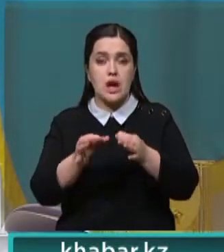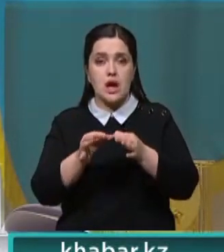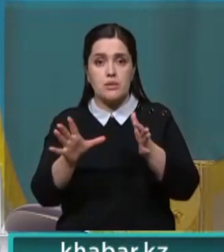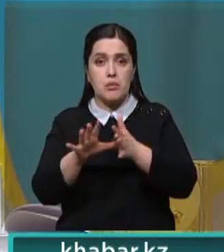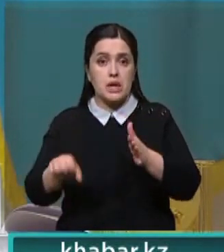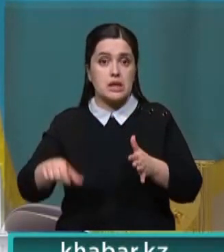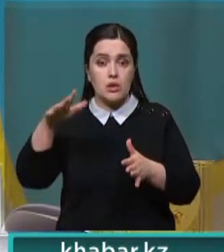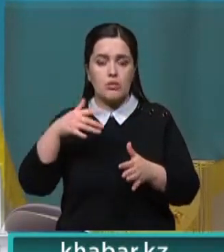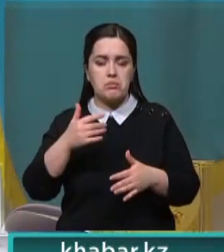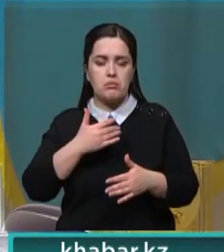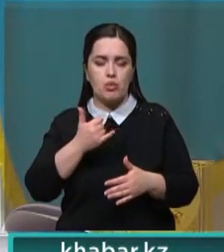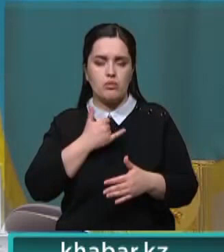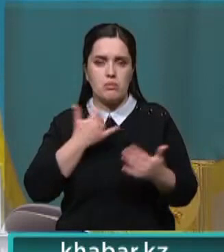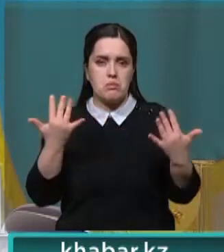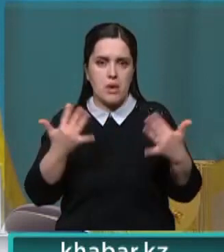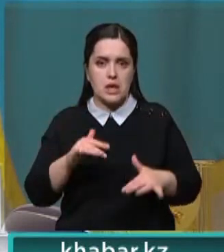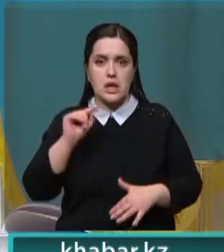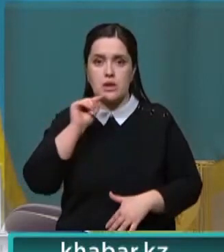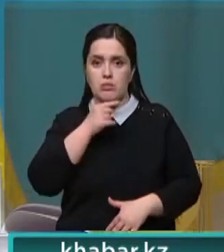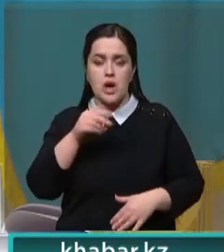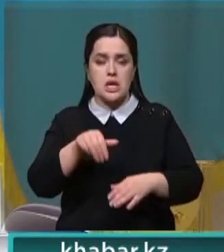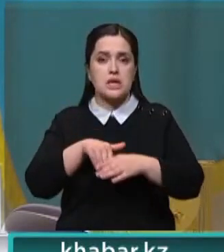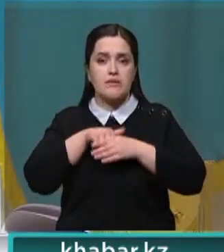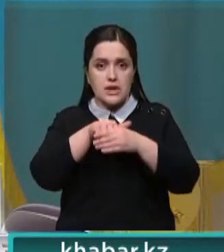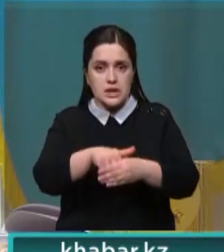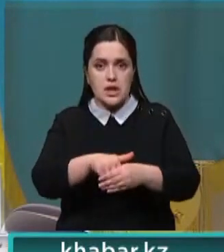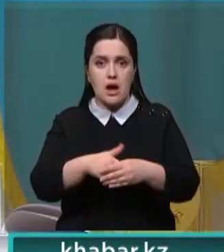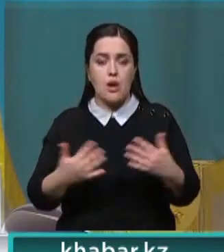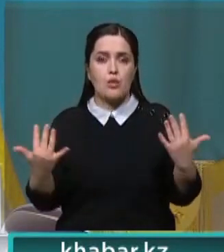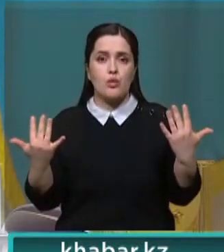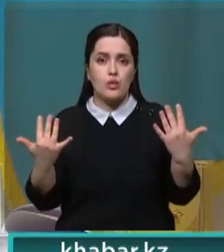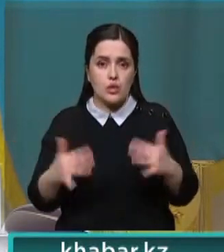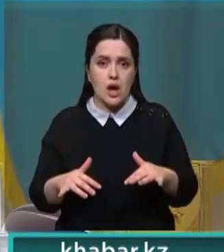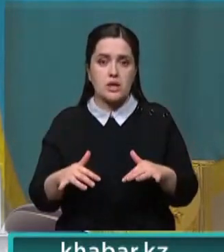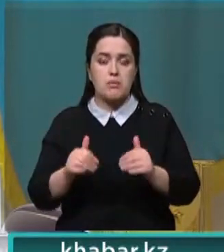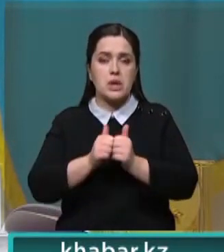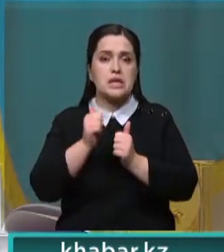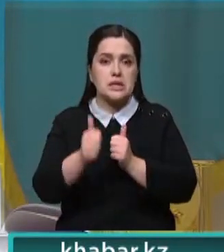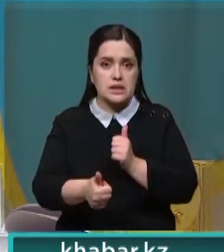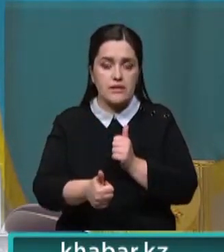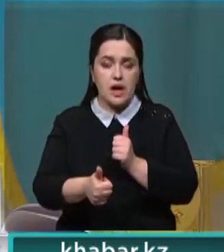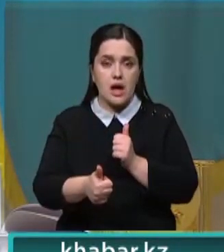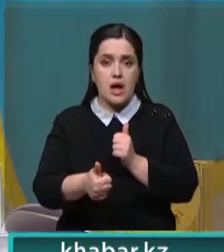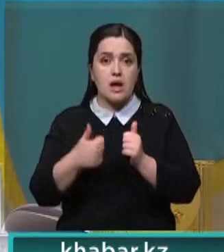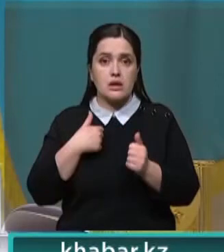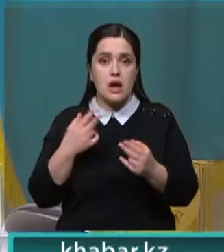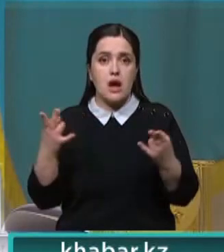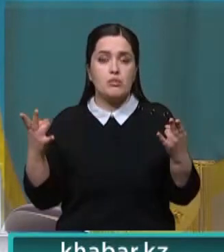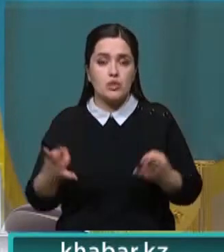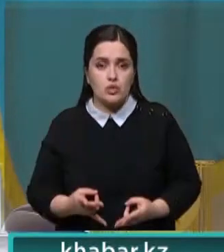всю экономику. Не говоря уже об инвестициях, утратим региональное лидерство. Нам позарез